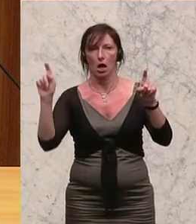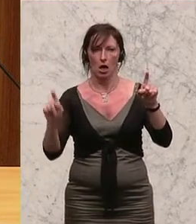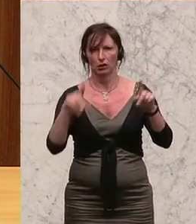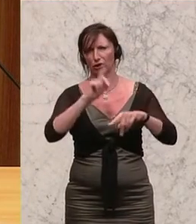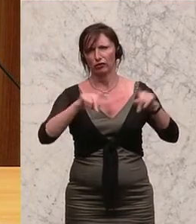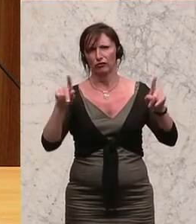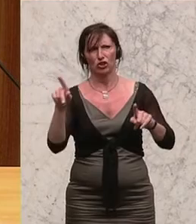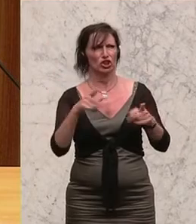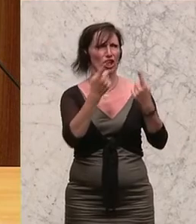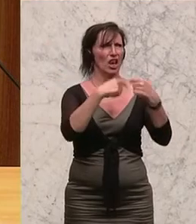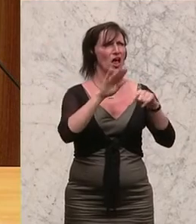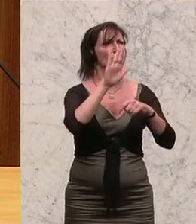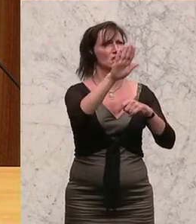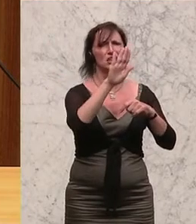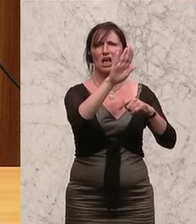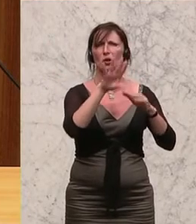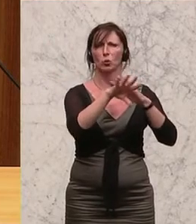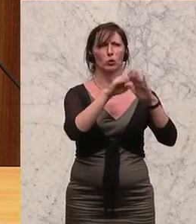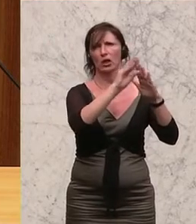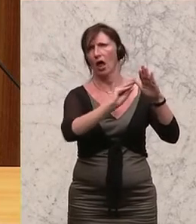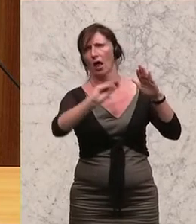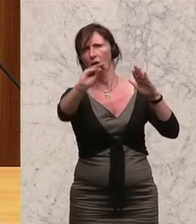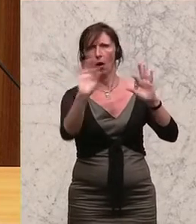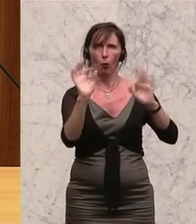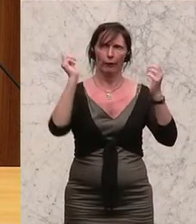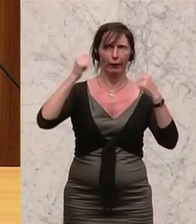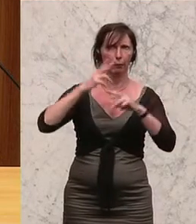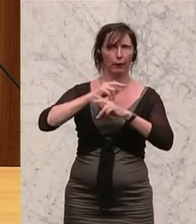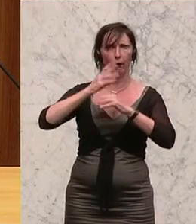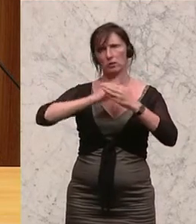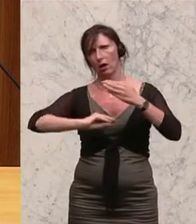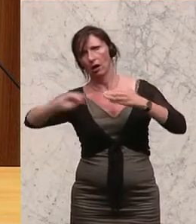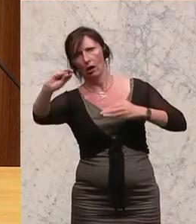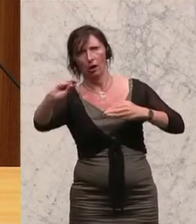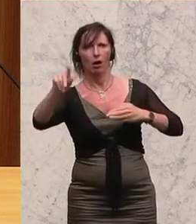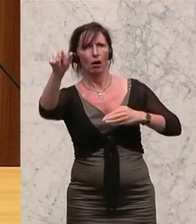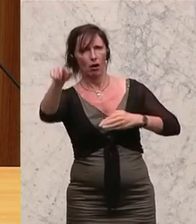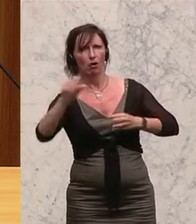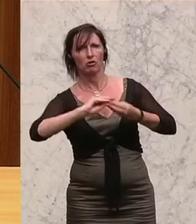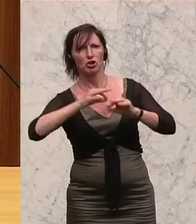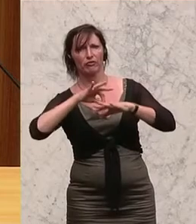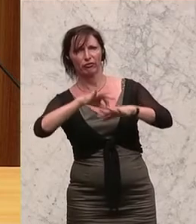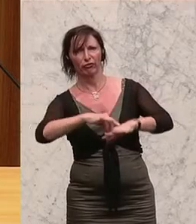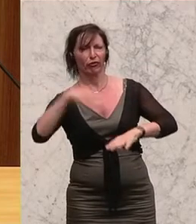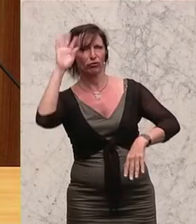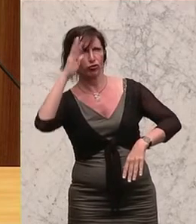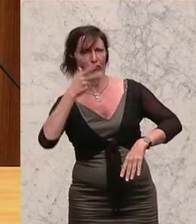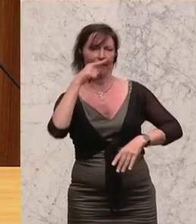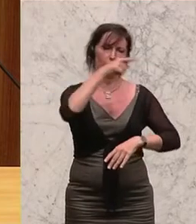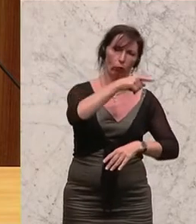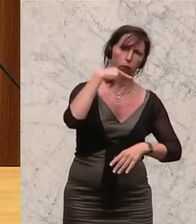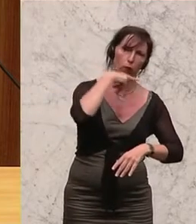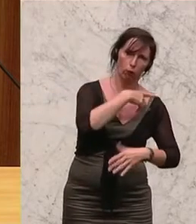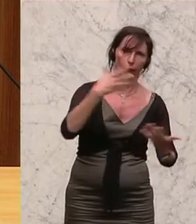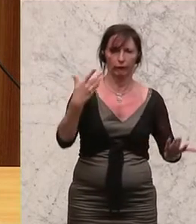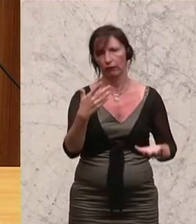ausgelagerten Unternehmen der Länder und der Republik, wo sie meistens einen schwarzen Geschäftsführer um einen roten etc. etc. in